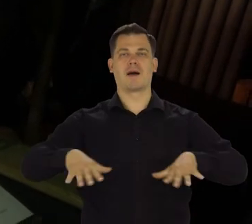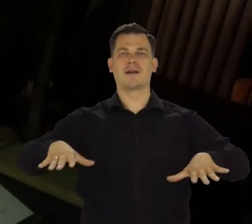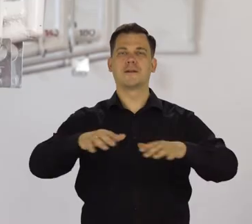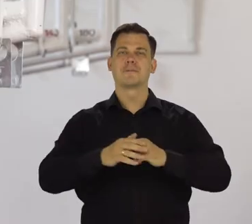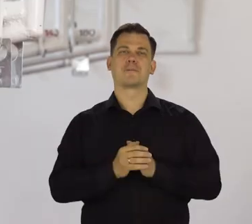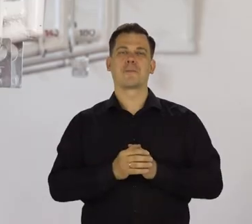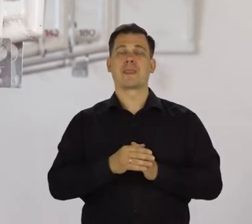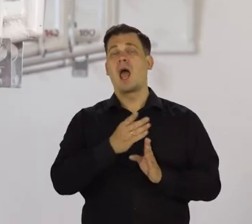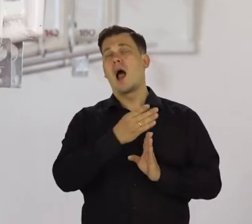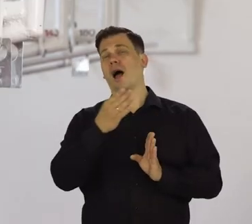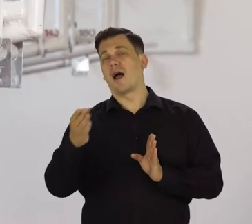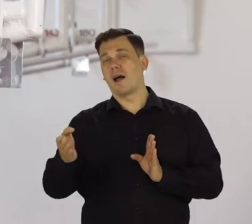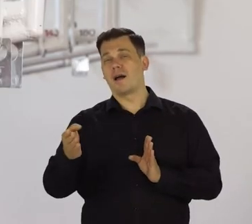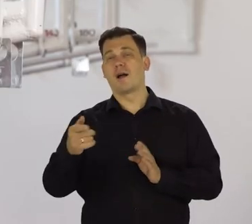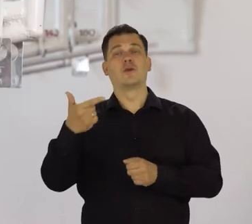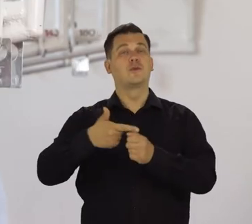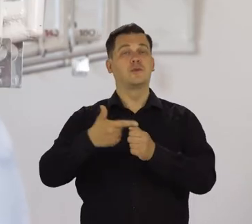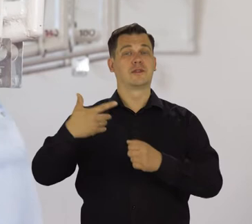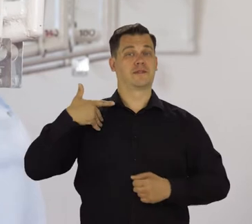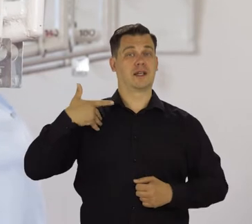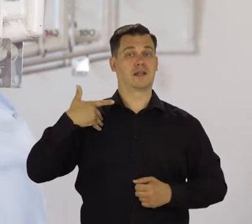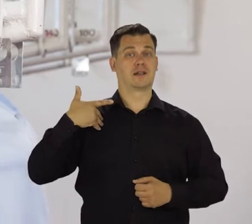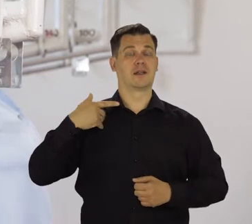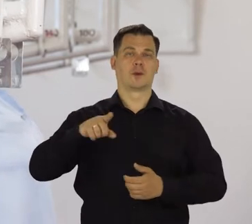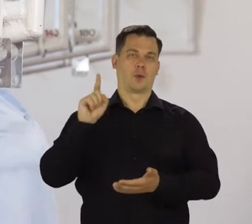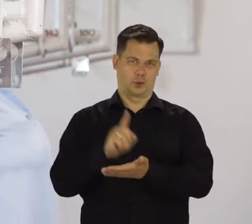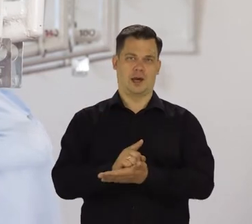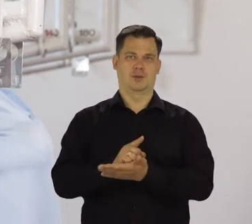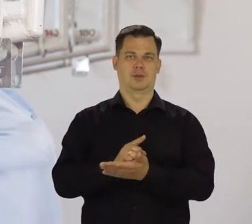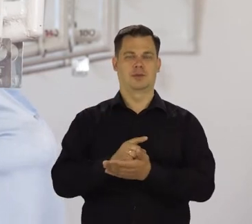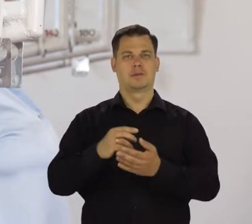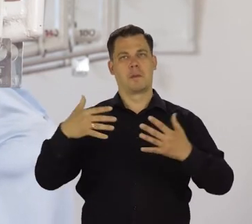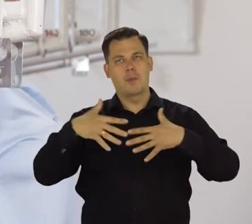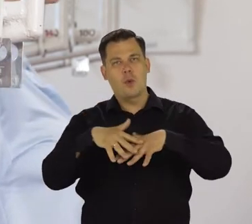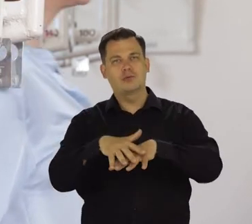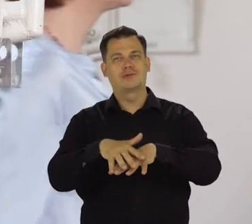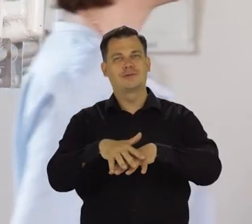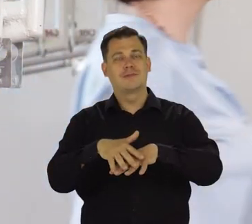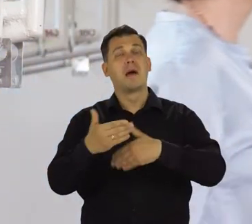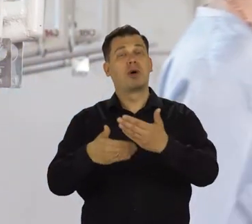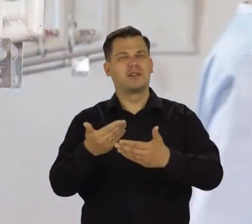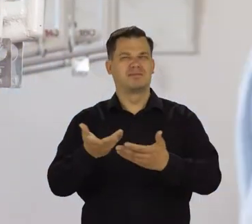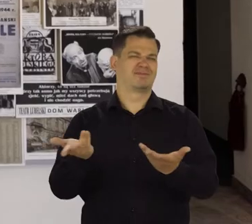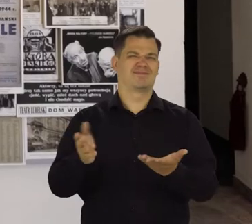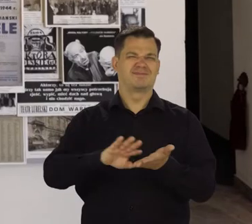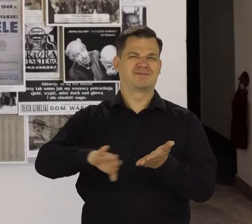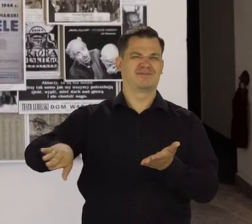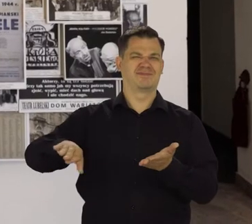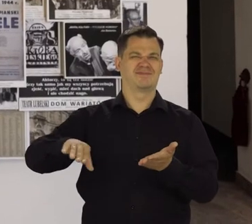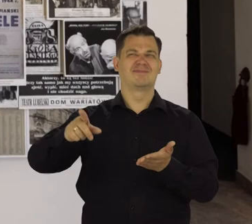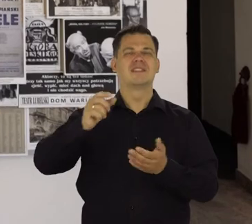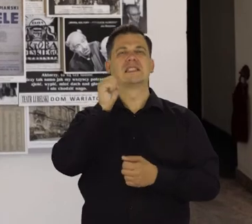obiektach. Do początku XX wieku udawało się architektom te wątki ze sobą łączyć. Z czasem